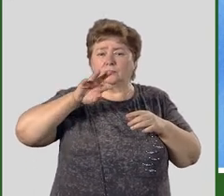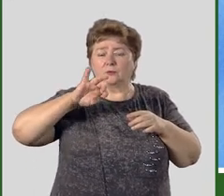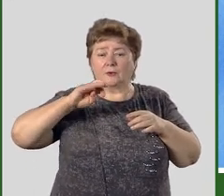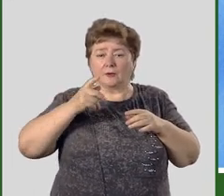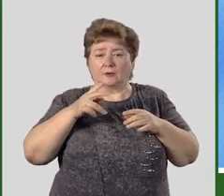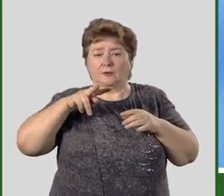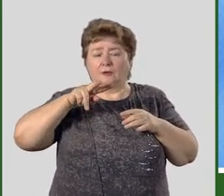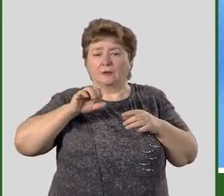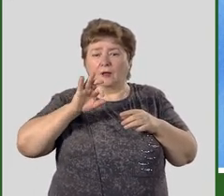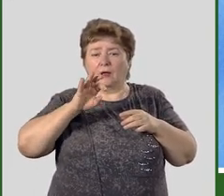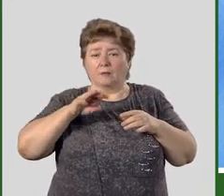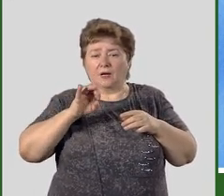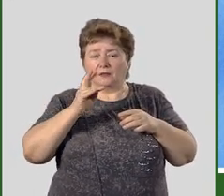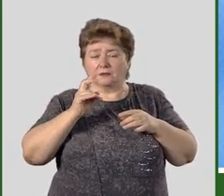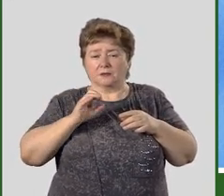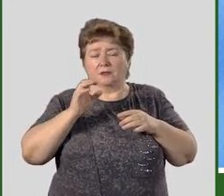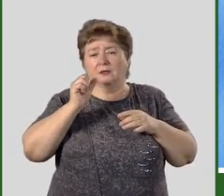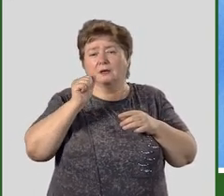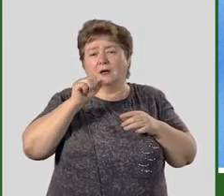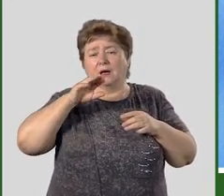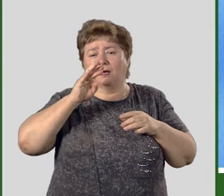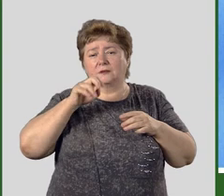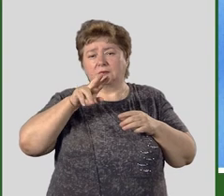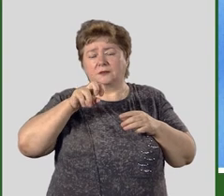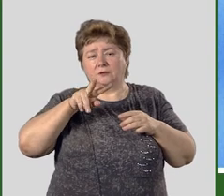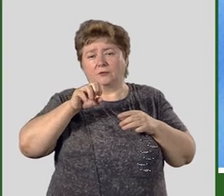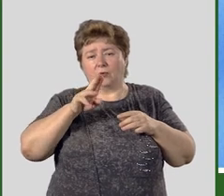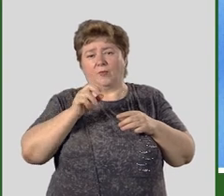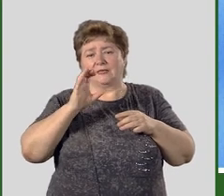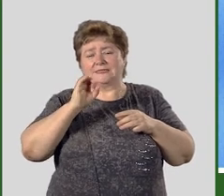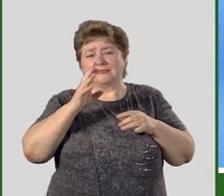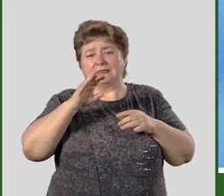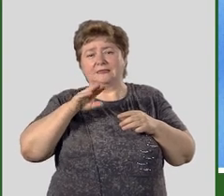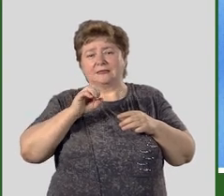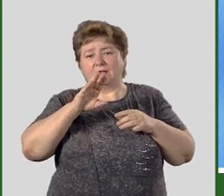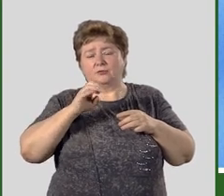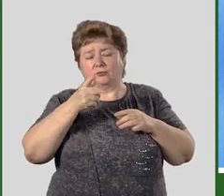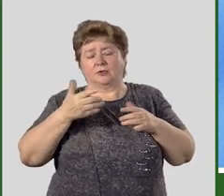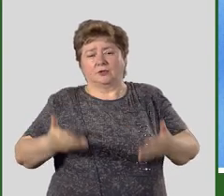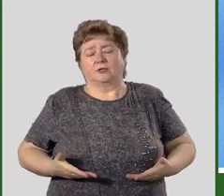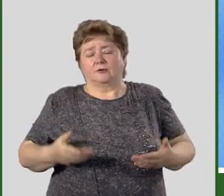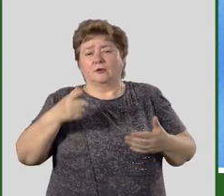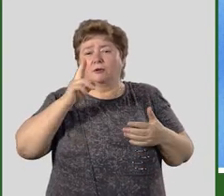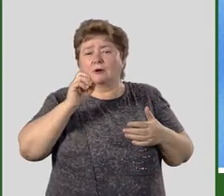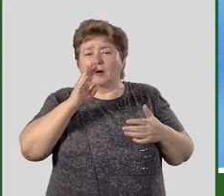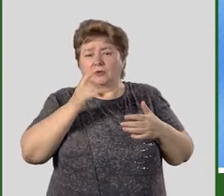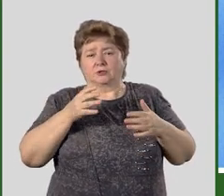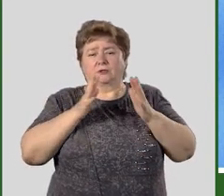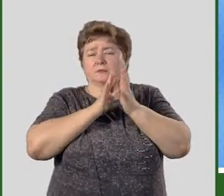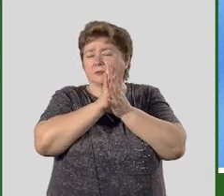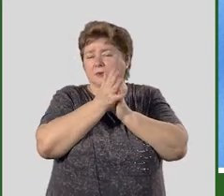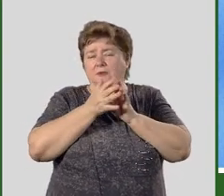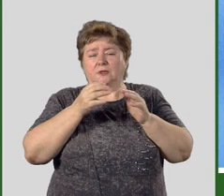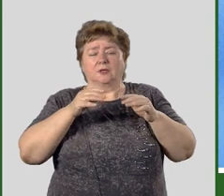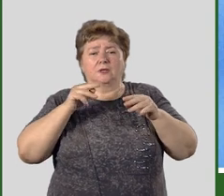тюлень, ламантин, антилопа ситатунга, которая живет в камышовых зарослях и